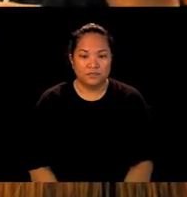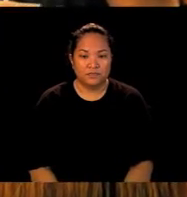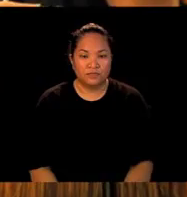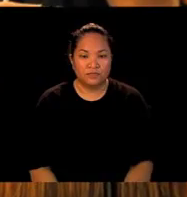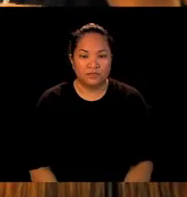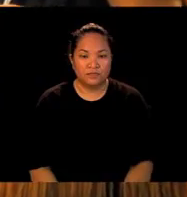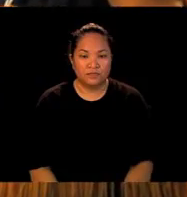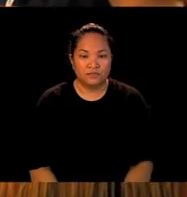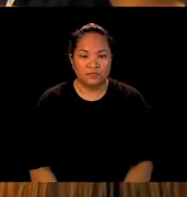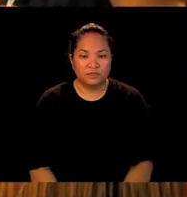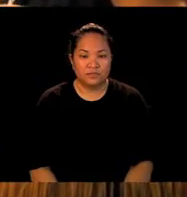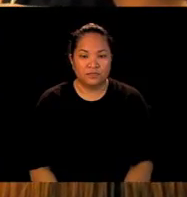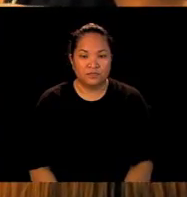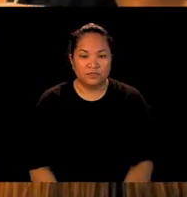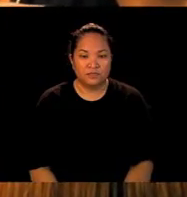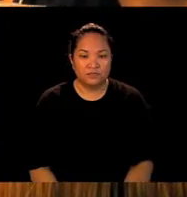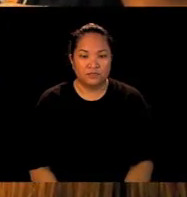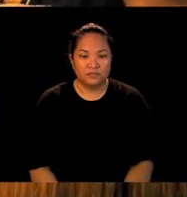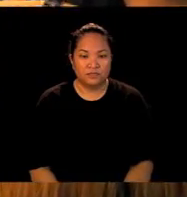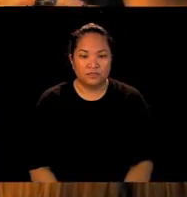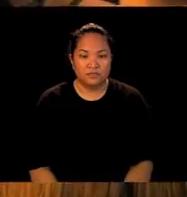ihinapasiha.